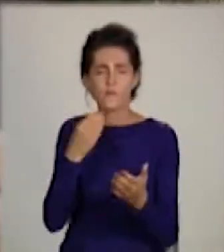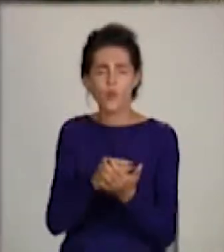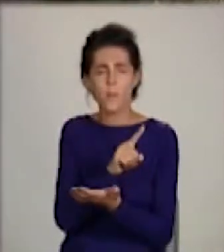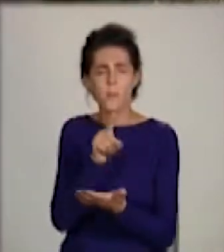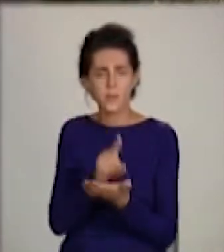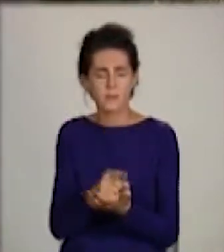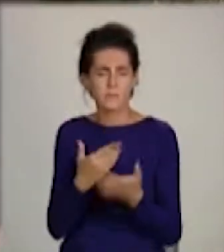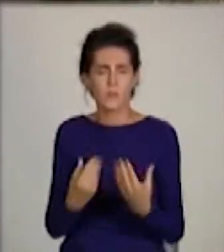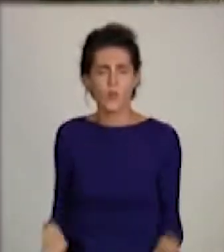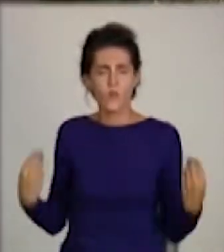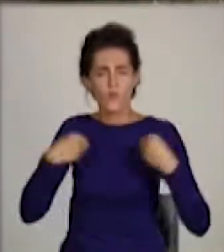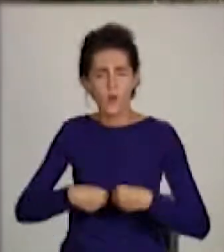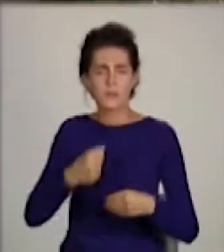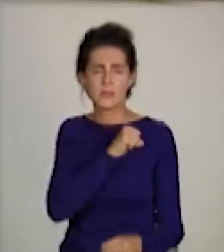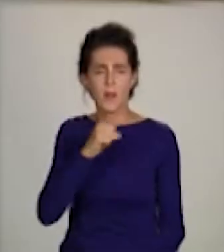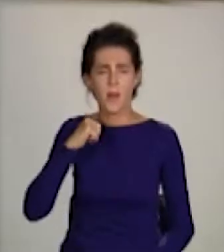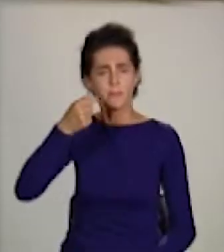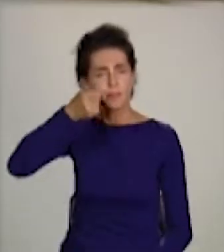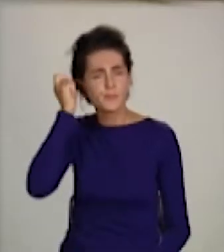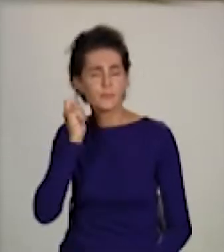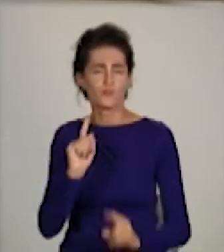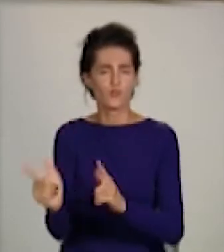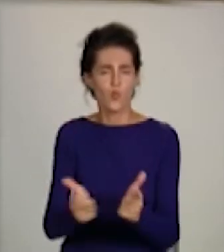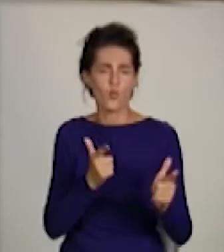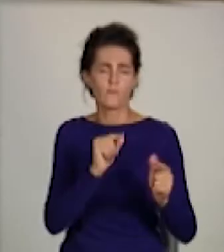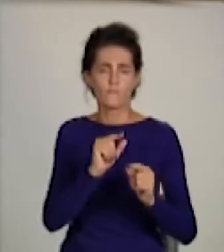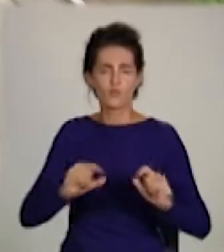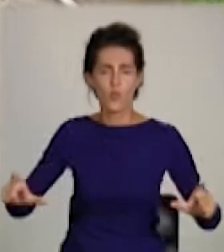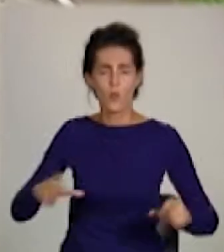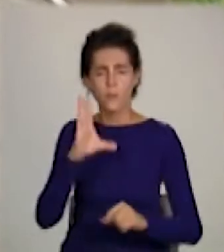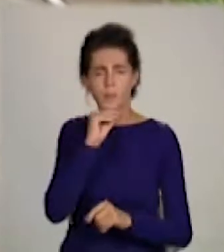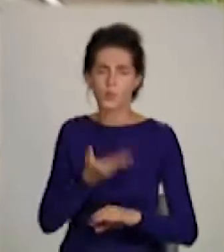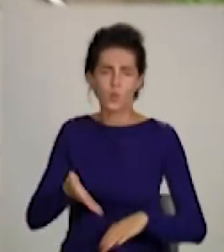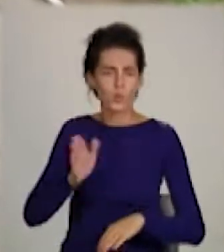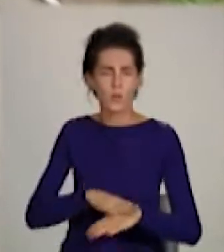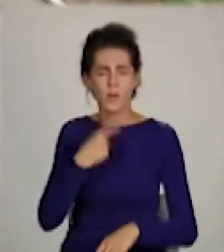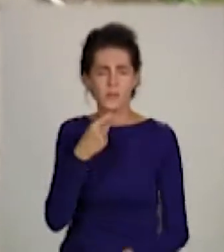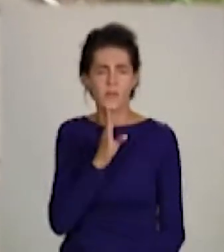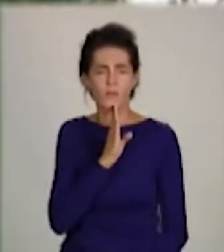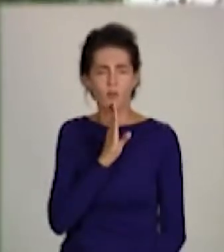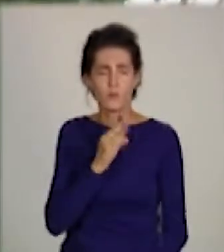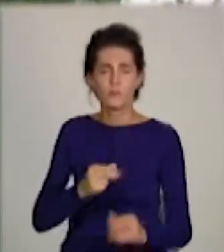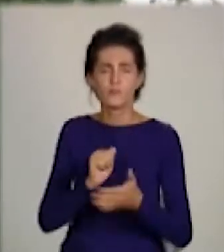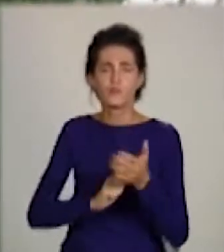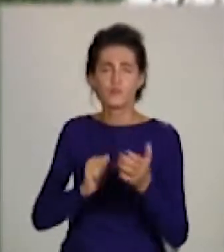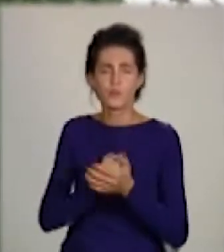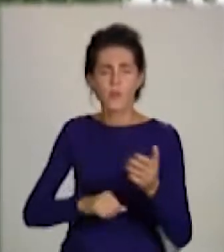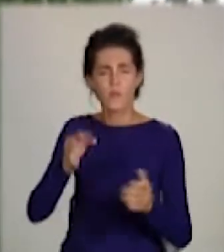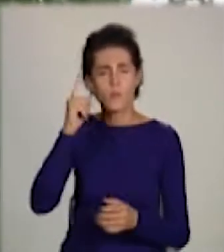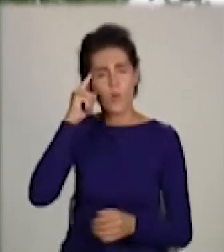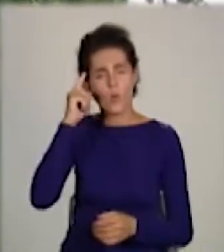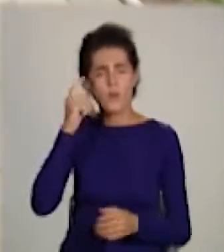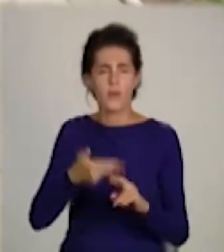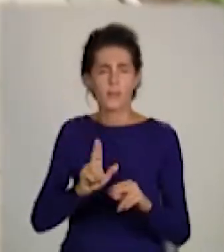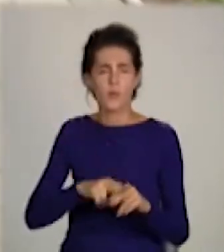це вдягнутися, зачіску зробити. У школі адаптуватися важко в перші тижні, каже Карина. Усе через яскраві спогади про